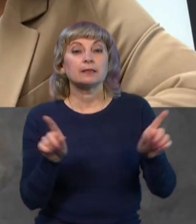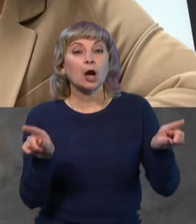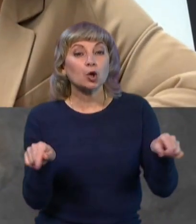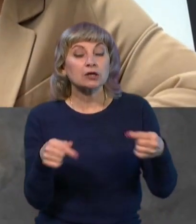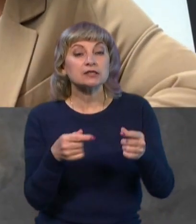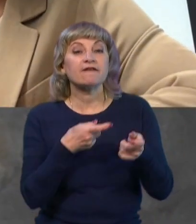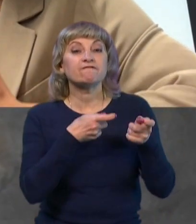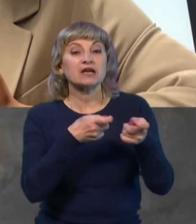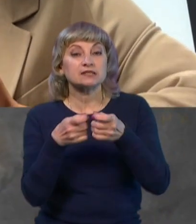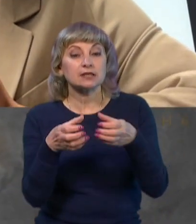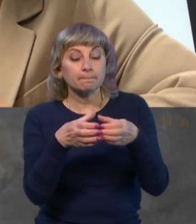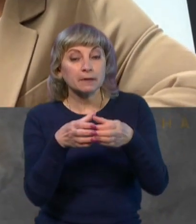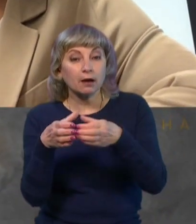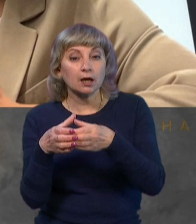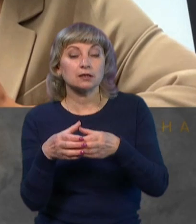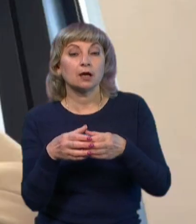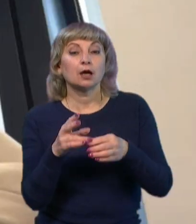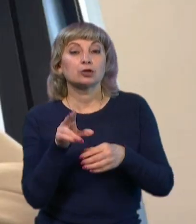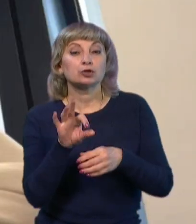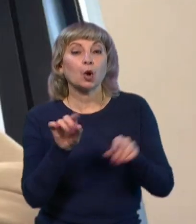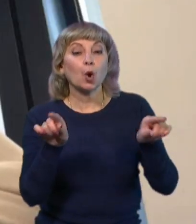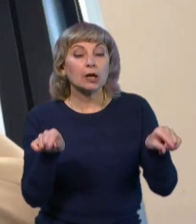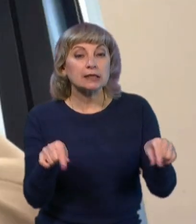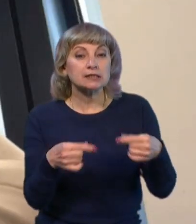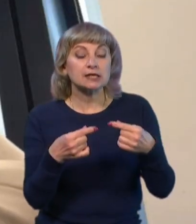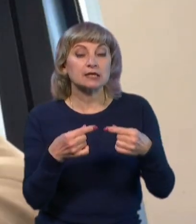організації виїзних бригад, до організації, до